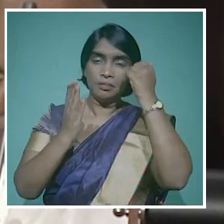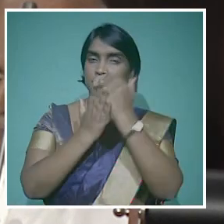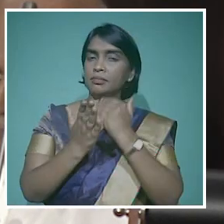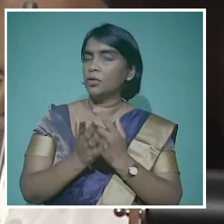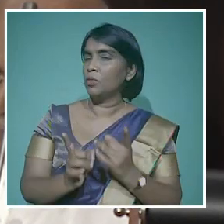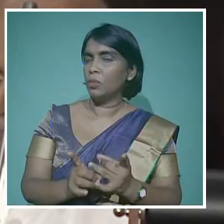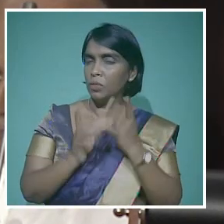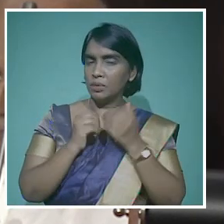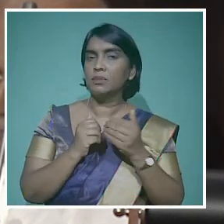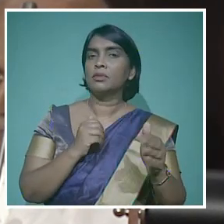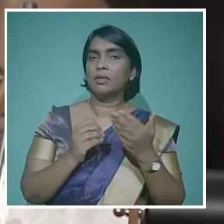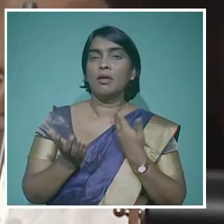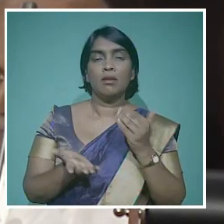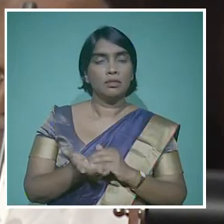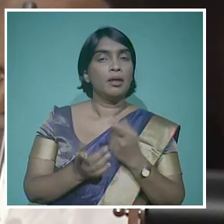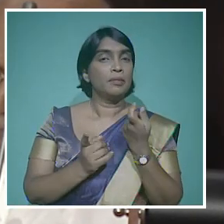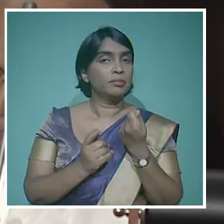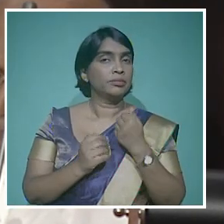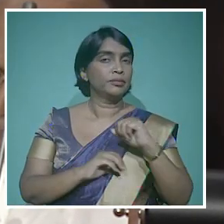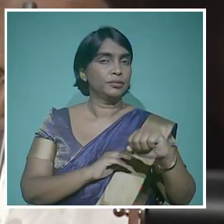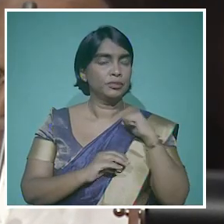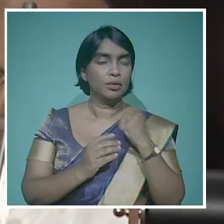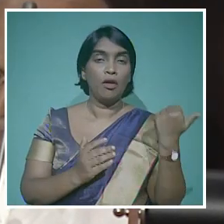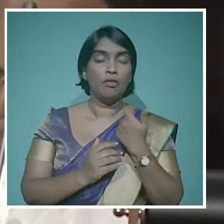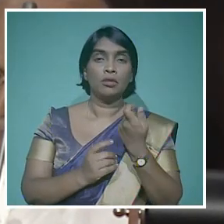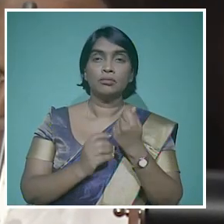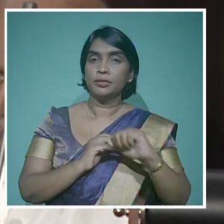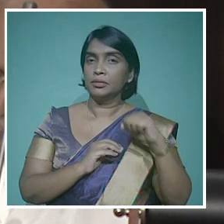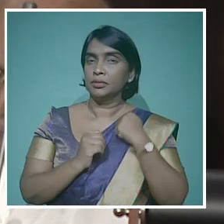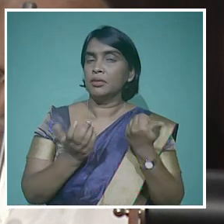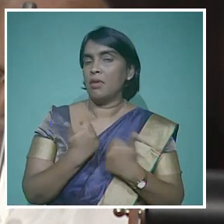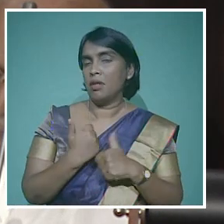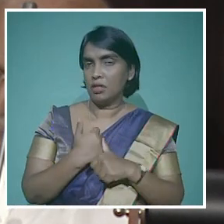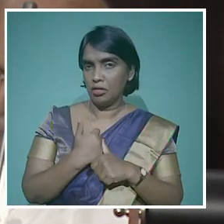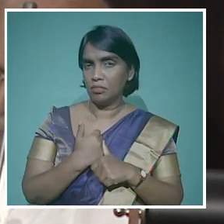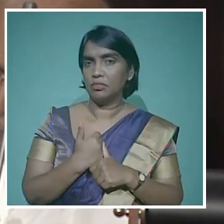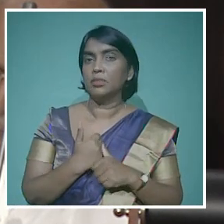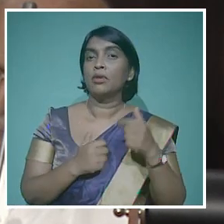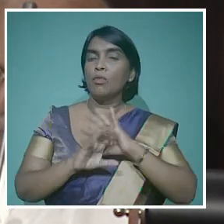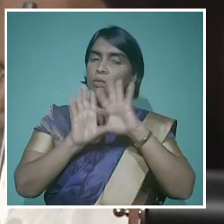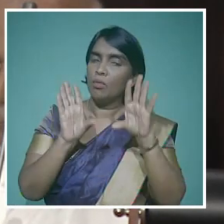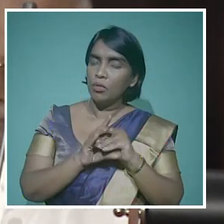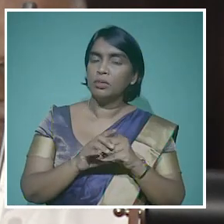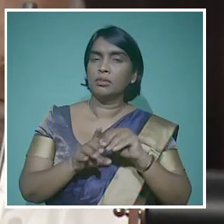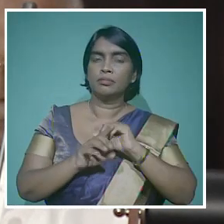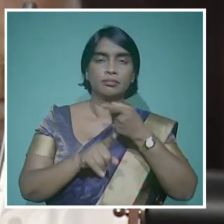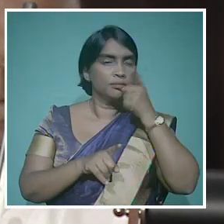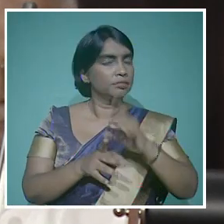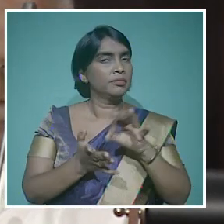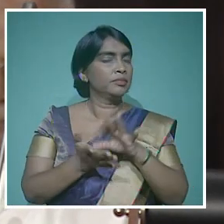පසුබිම් කරගනිමින් තව ආර්ථික පදනමක් නව ආර්ථික පදනමක් සකස් කරගනිමු. පොදු සම්මුතියකට